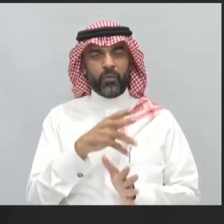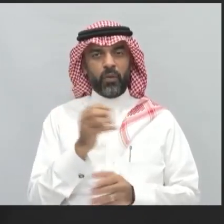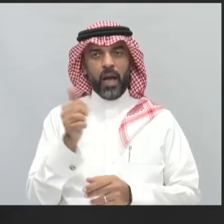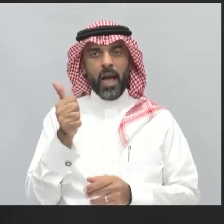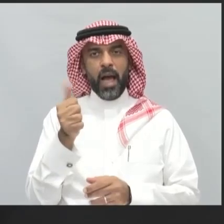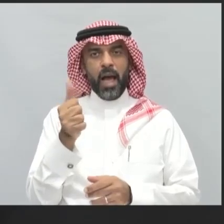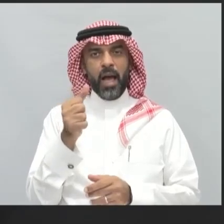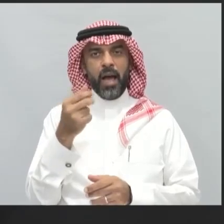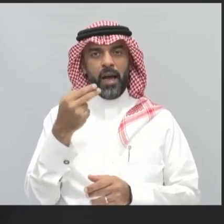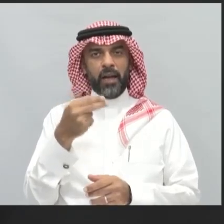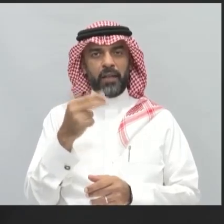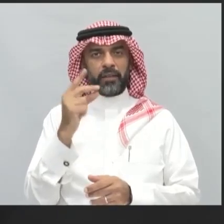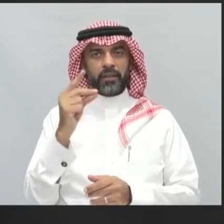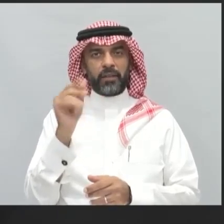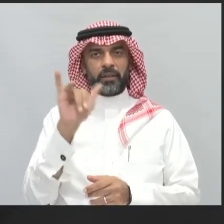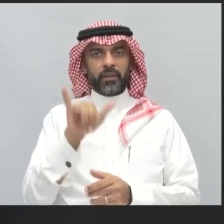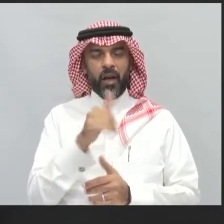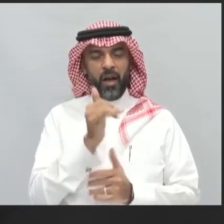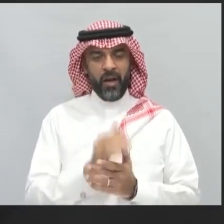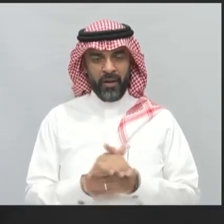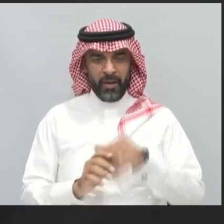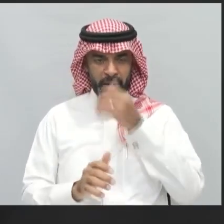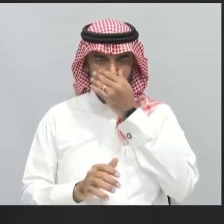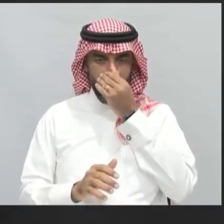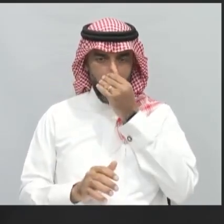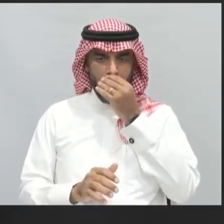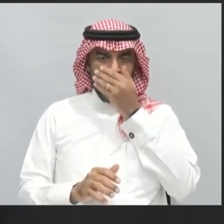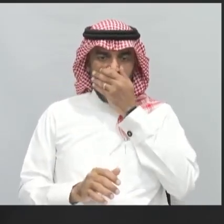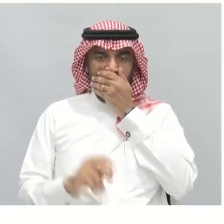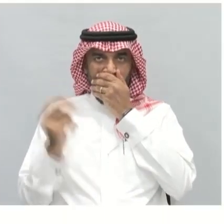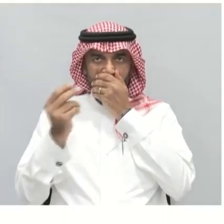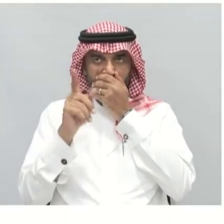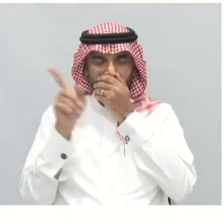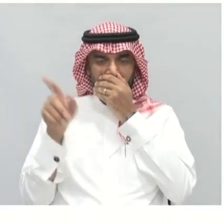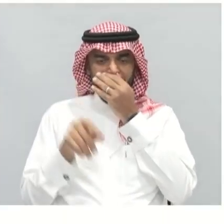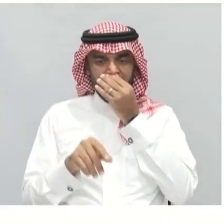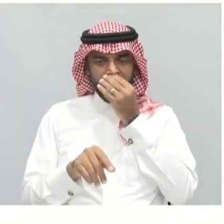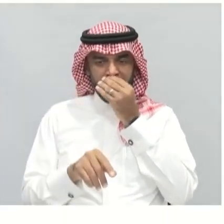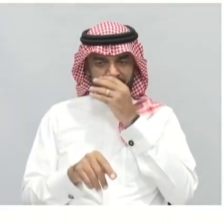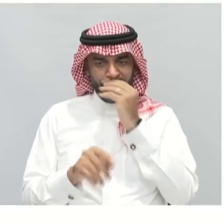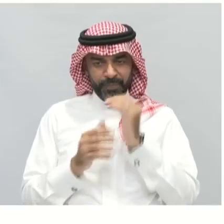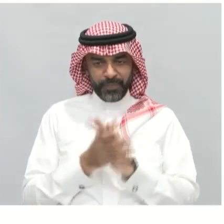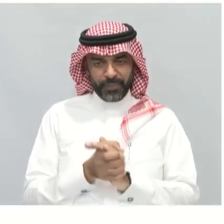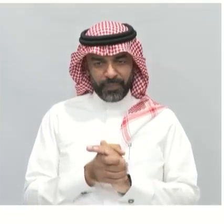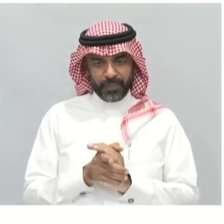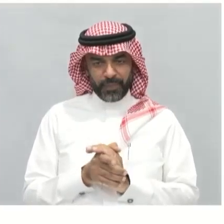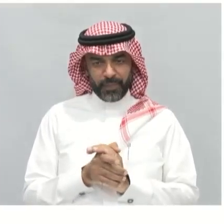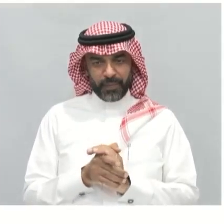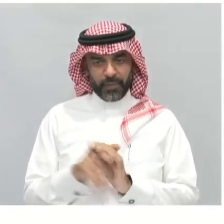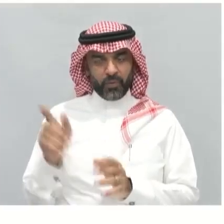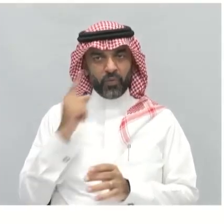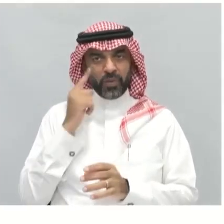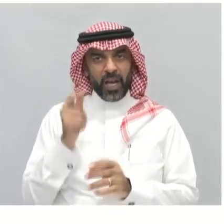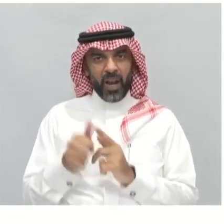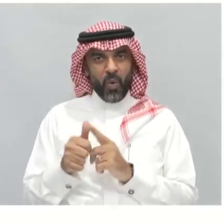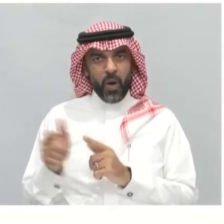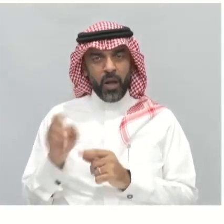يعطي اعطى كيف يرسم بهذا الشكل استقصى وانته بالف لينه على صوره الياء